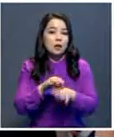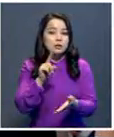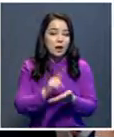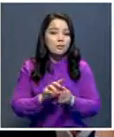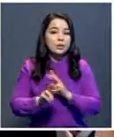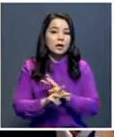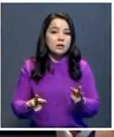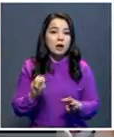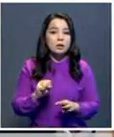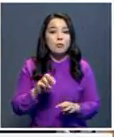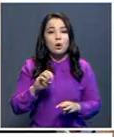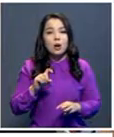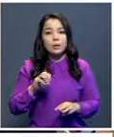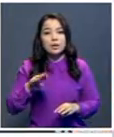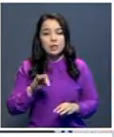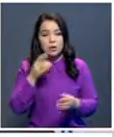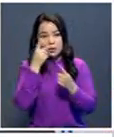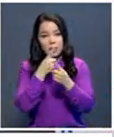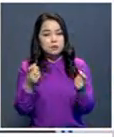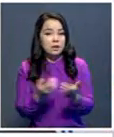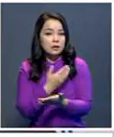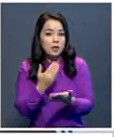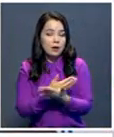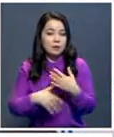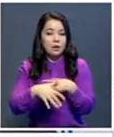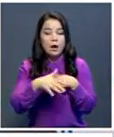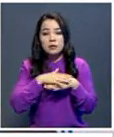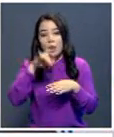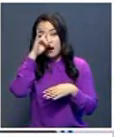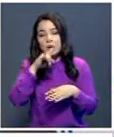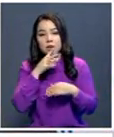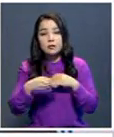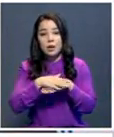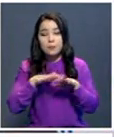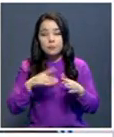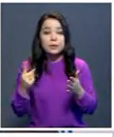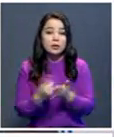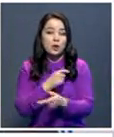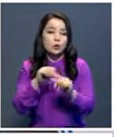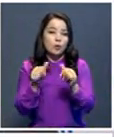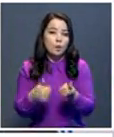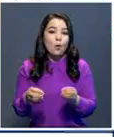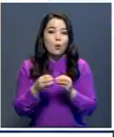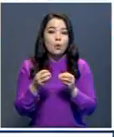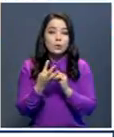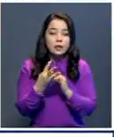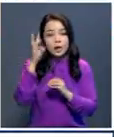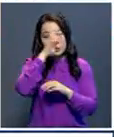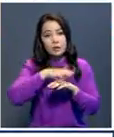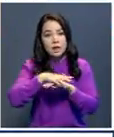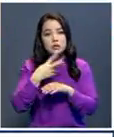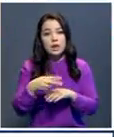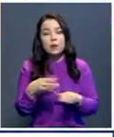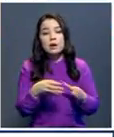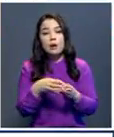Арыстанбек Мұхамедиұлы мәлімдеді. Аталған ауқымды шара қазақ жерінде алғаш рет ұйымдастырылуда. Және оған әлемнің 14 елінен 20